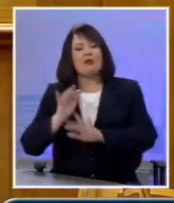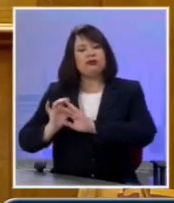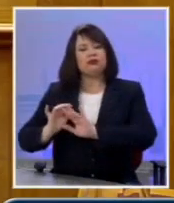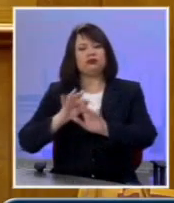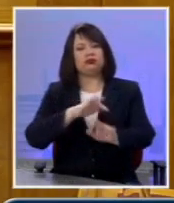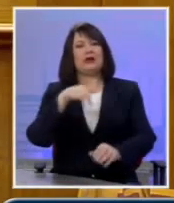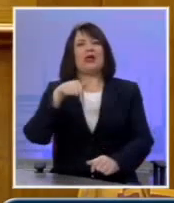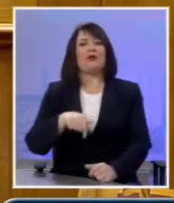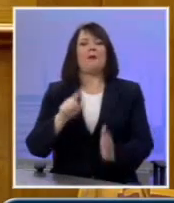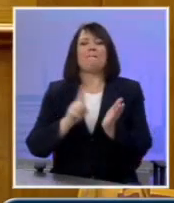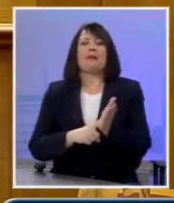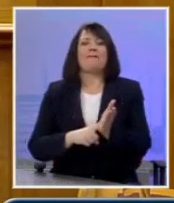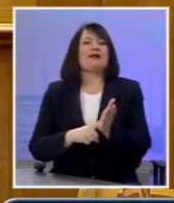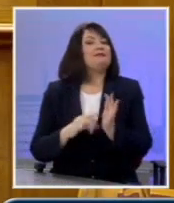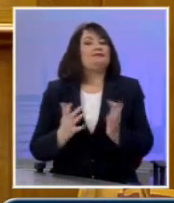εδώ πρέπει να